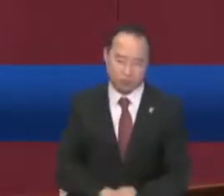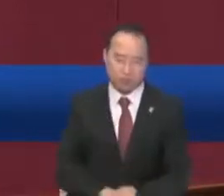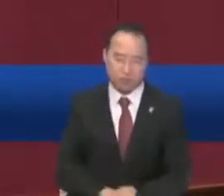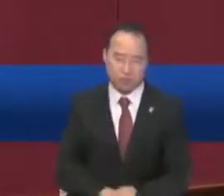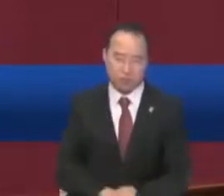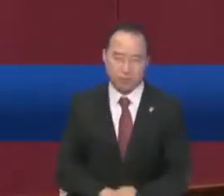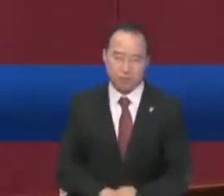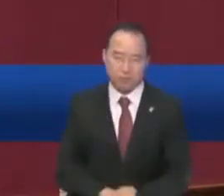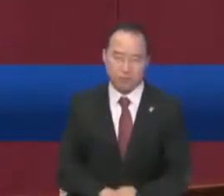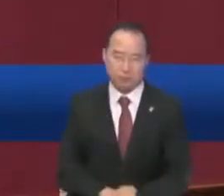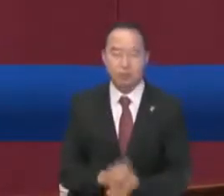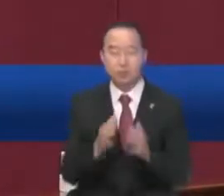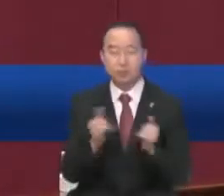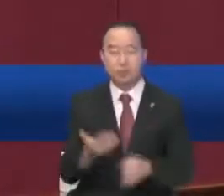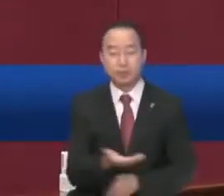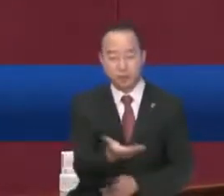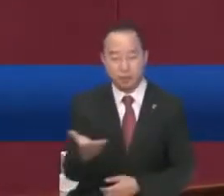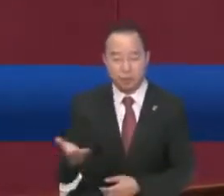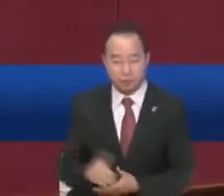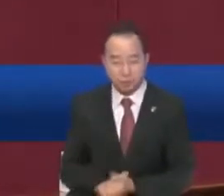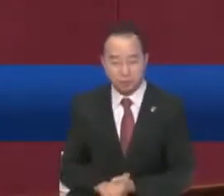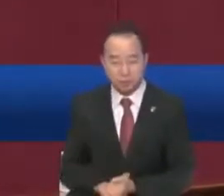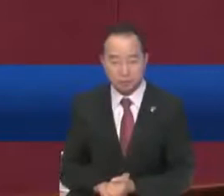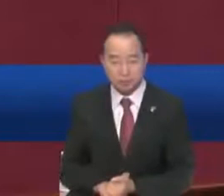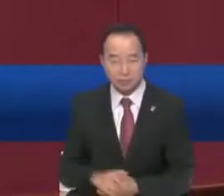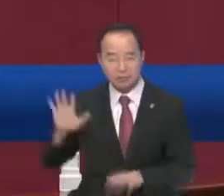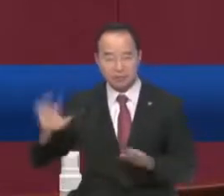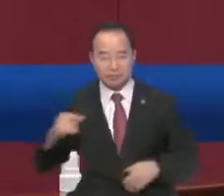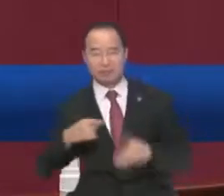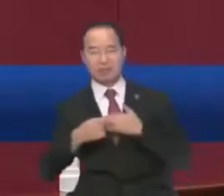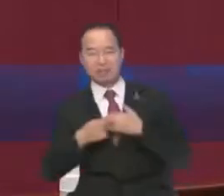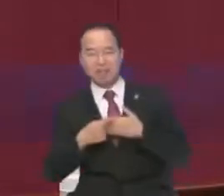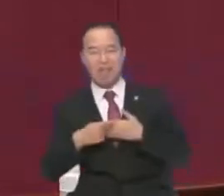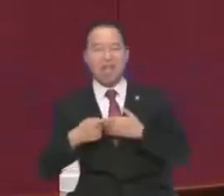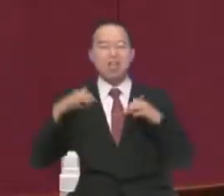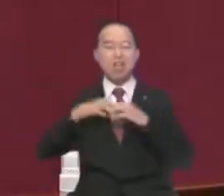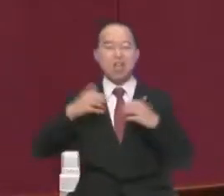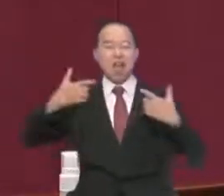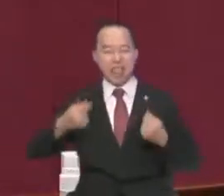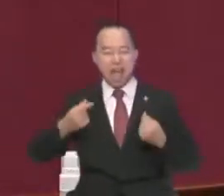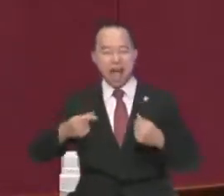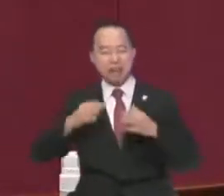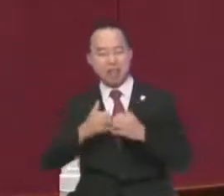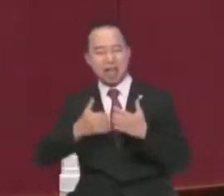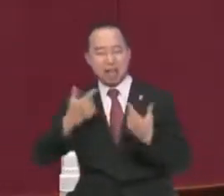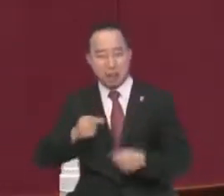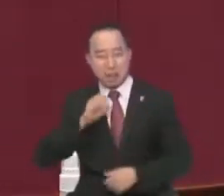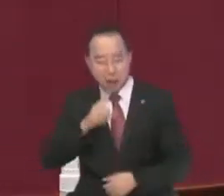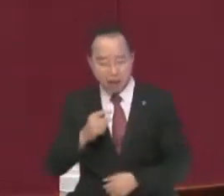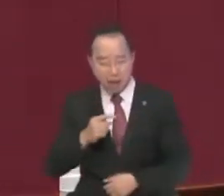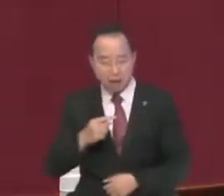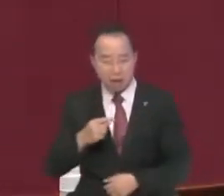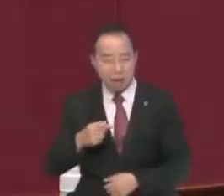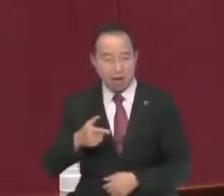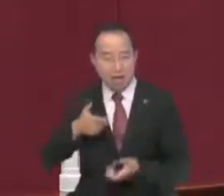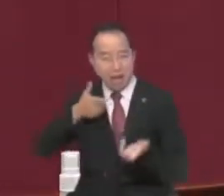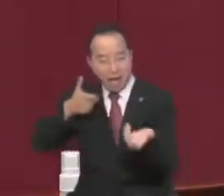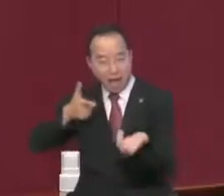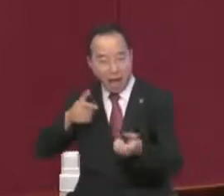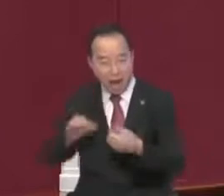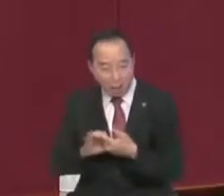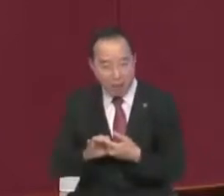여러분, 전쟁 상황이라면서 총알 많이 쓴다고, 불길 잡는 물 많이 쓴다고